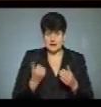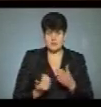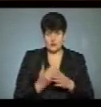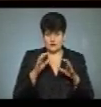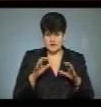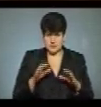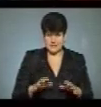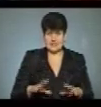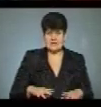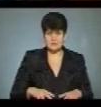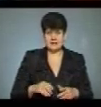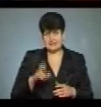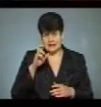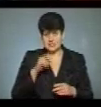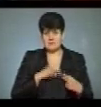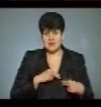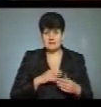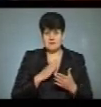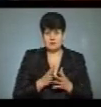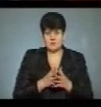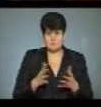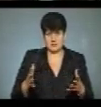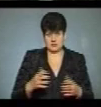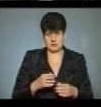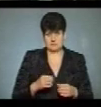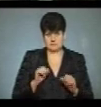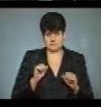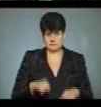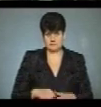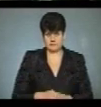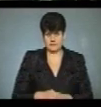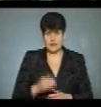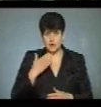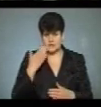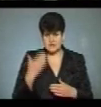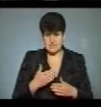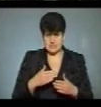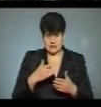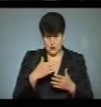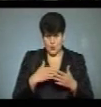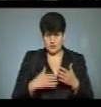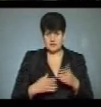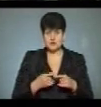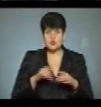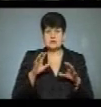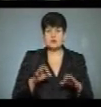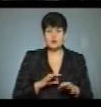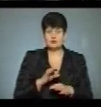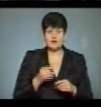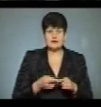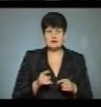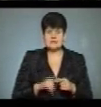про працю, інспектори Держпраці матимуть більше повноважень. Останній розділ цього законопроекту. Це